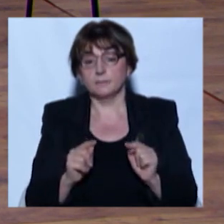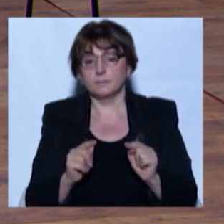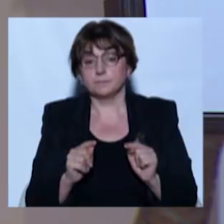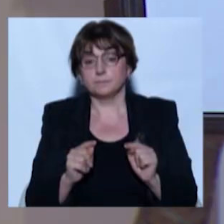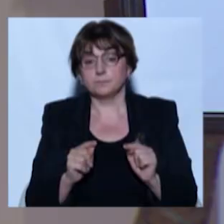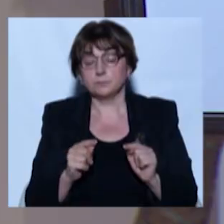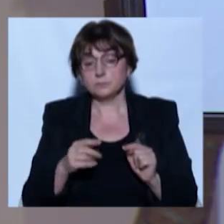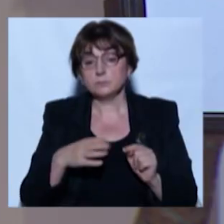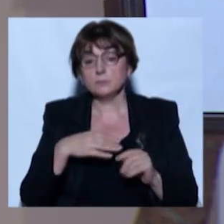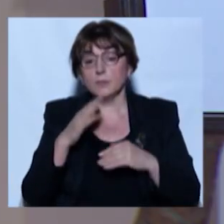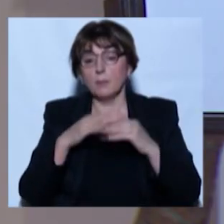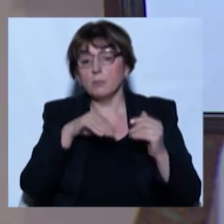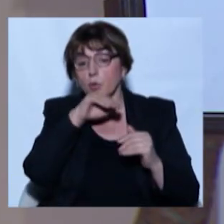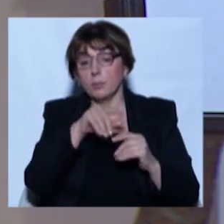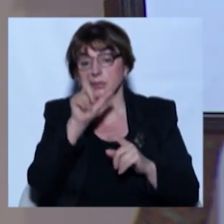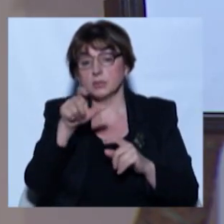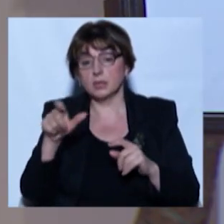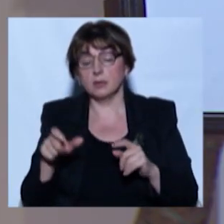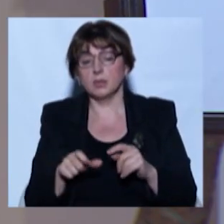სხვა პროფესიის ადამიანები